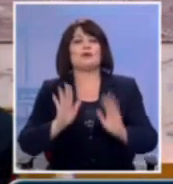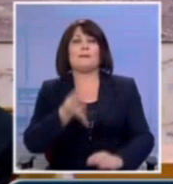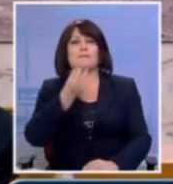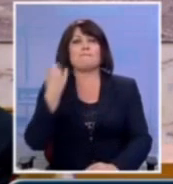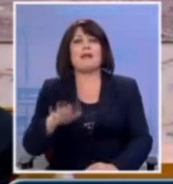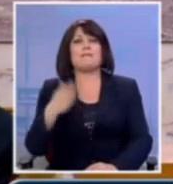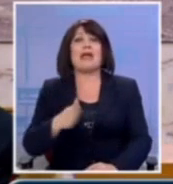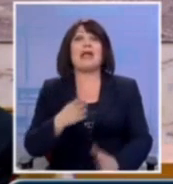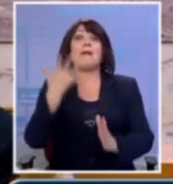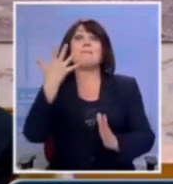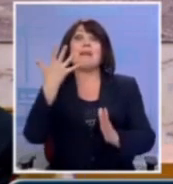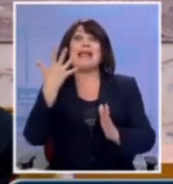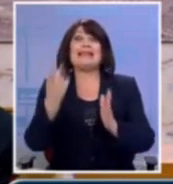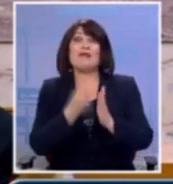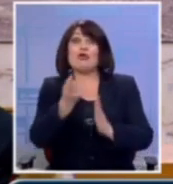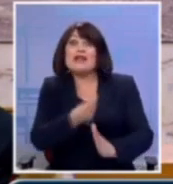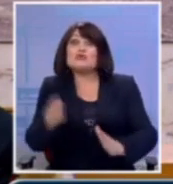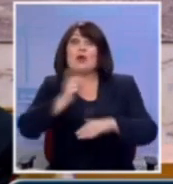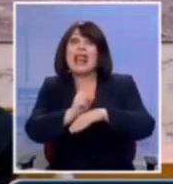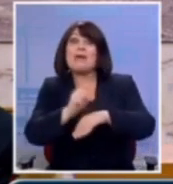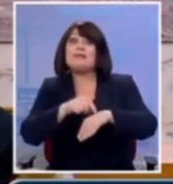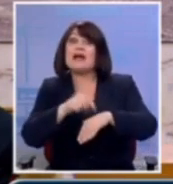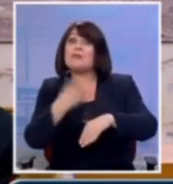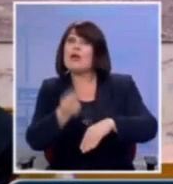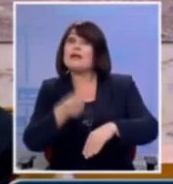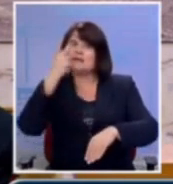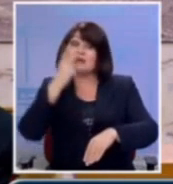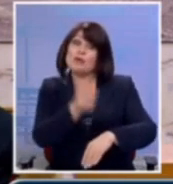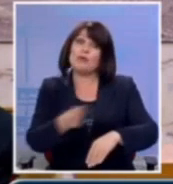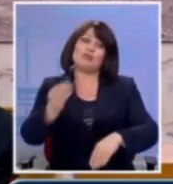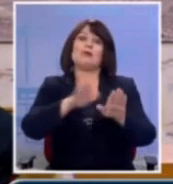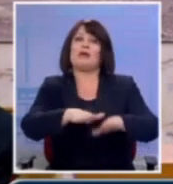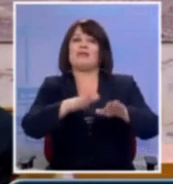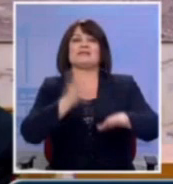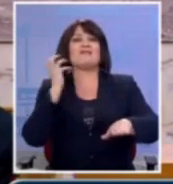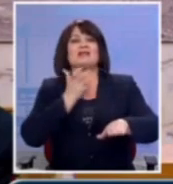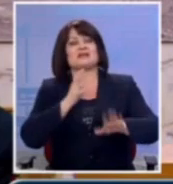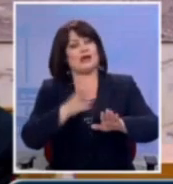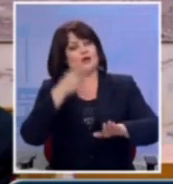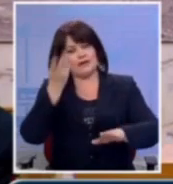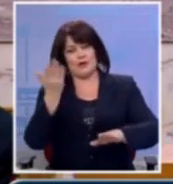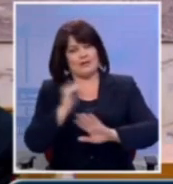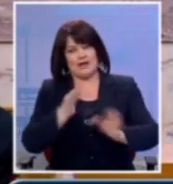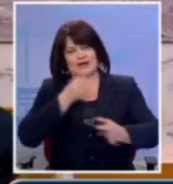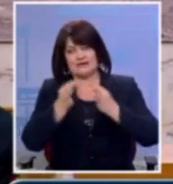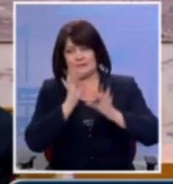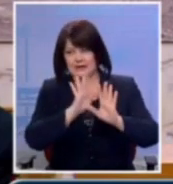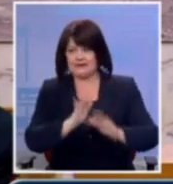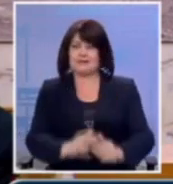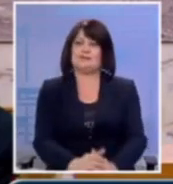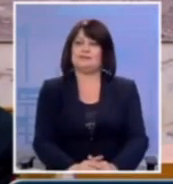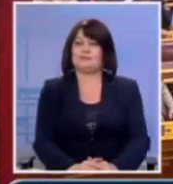Μιλήσατε το πενταπλάσιο από το προβλεπόμενο. Καθίστε, κύριε Βενιζέλο. Δεν έχετε το λόγο.